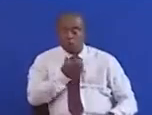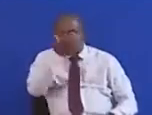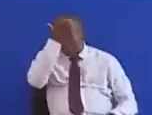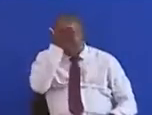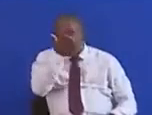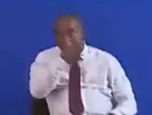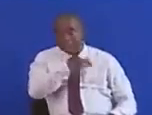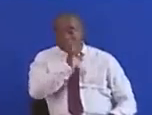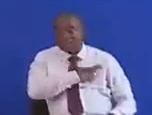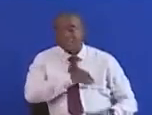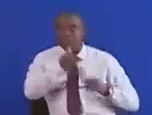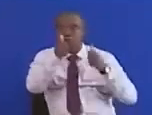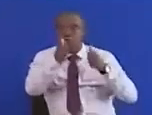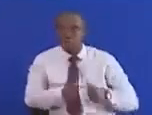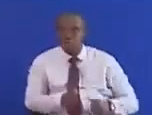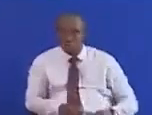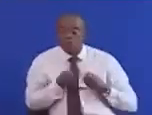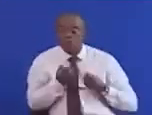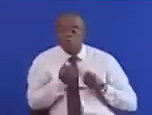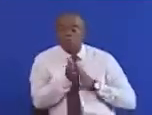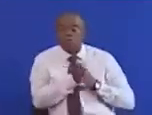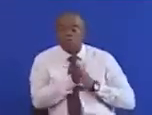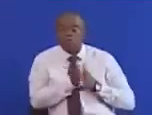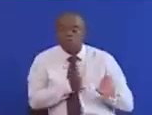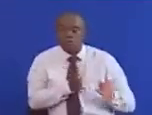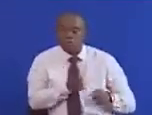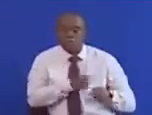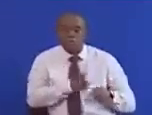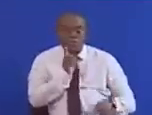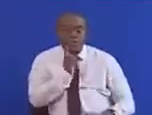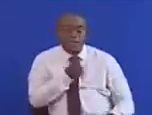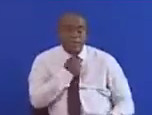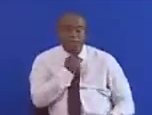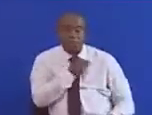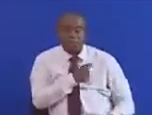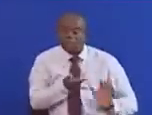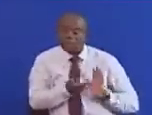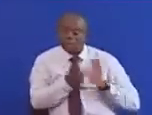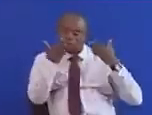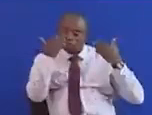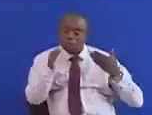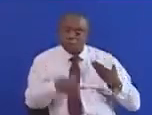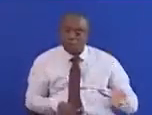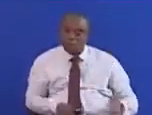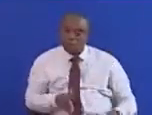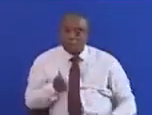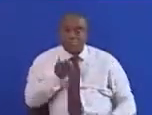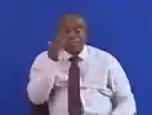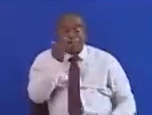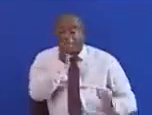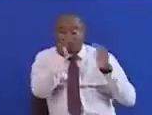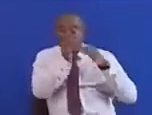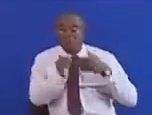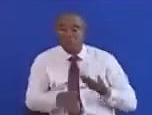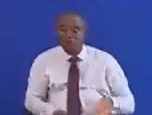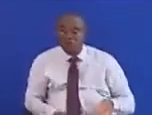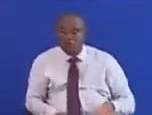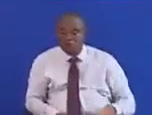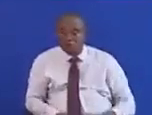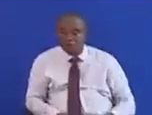mbele kwenye ajira zilizotangazwa, ili kuweza wakati Mheshimiwa Waziri anajibu hapa, ameonyesha dhahiri kwamba serikali haina mfumo na